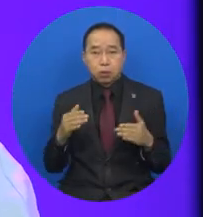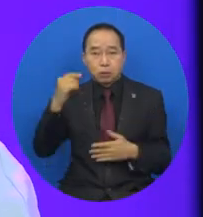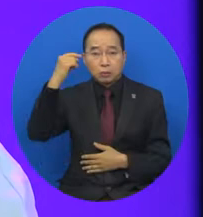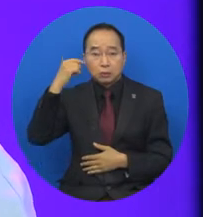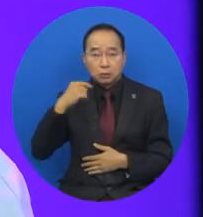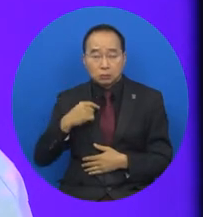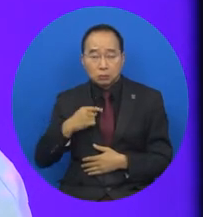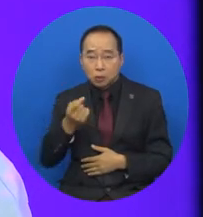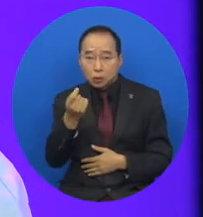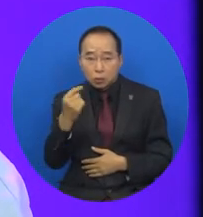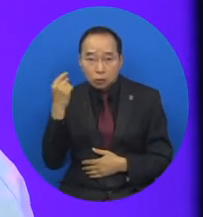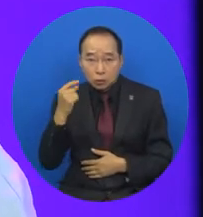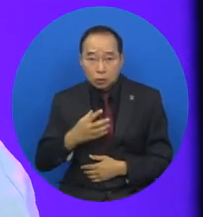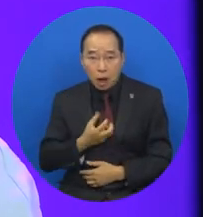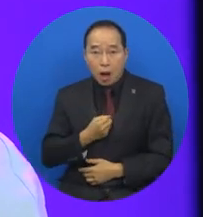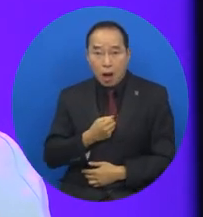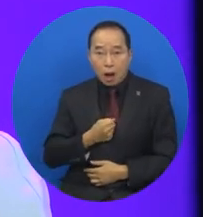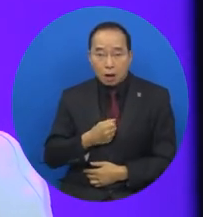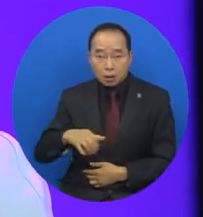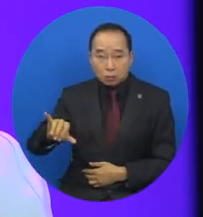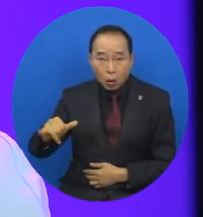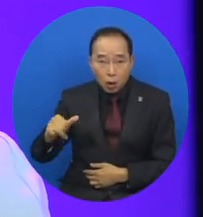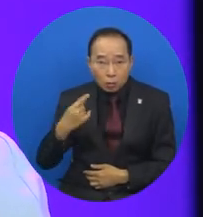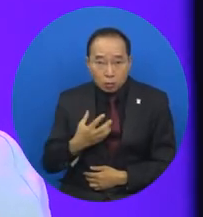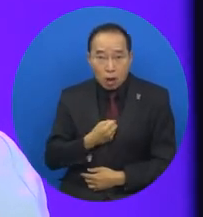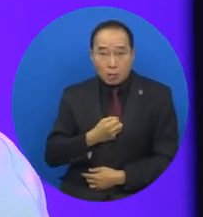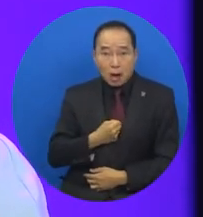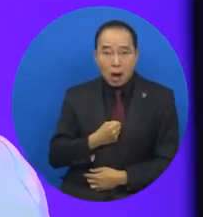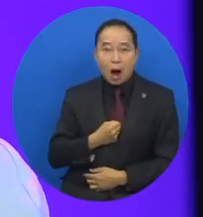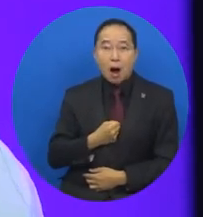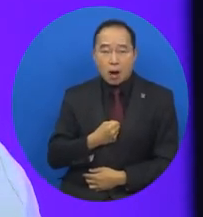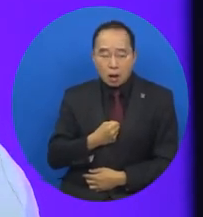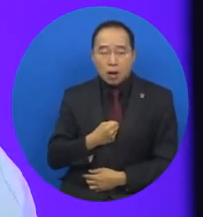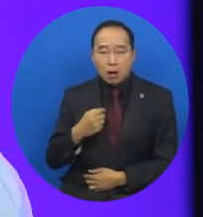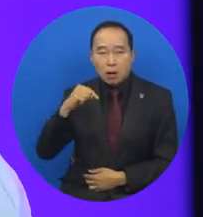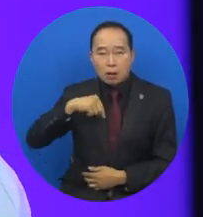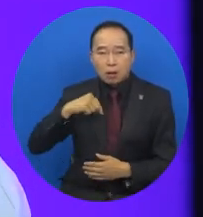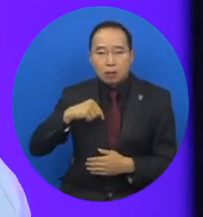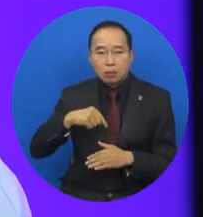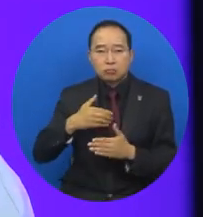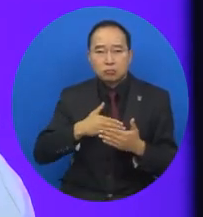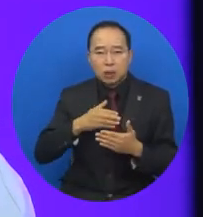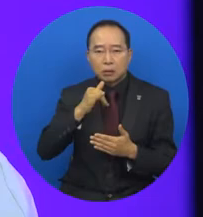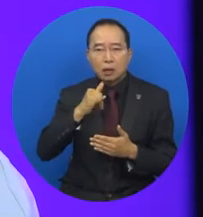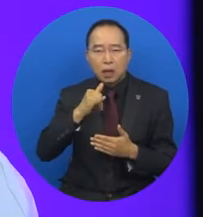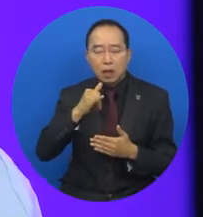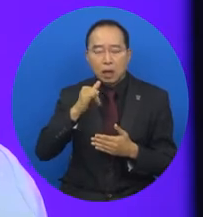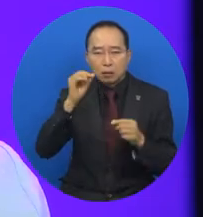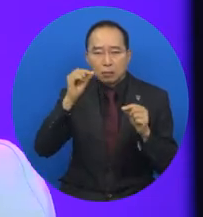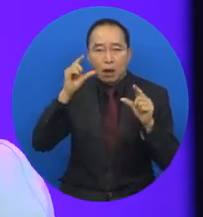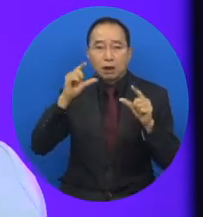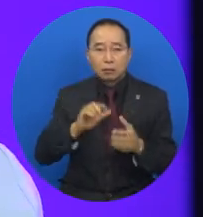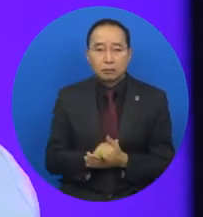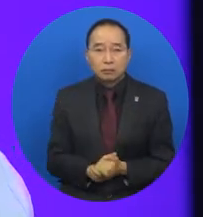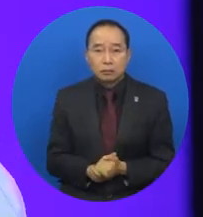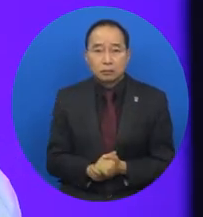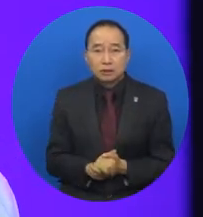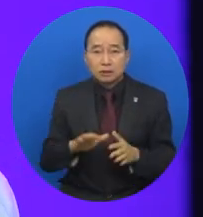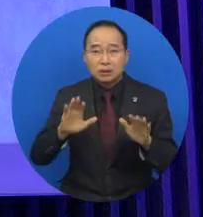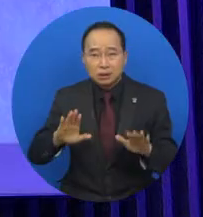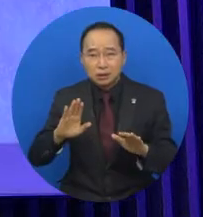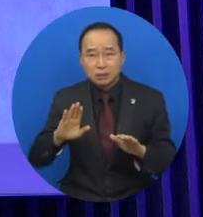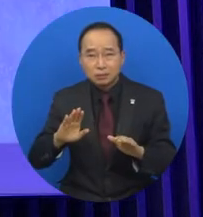접촉에도 깜짝깜짝 놀래고 전화벨 소리만 들어도 화들짝 놀라는 증세들을 가지면서 저는 불안이라는 단어를